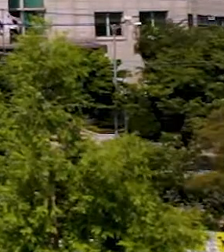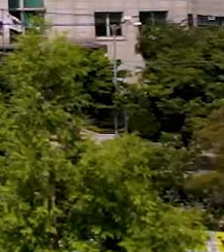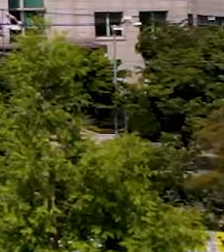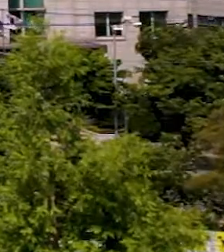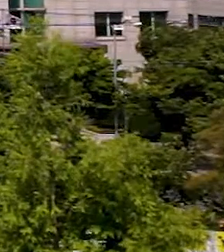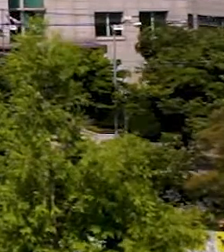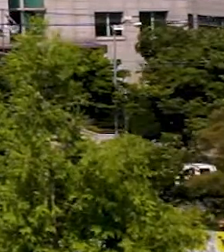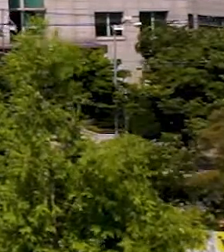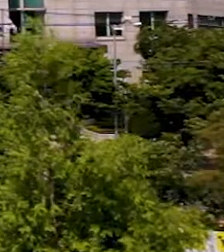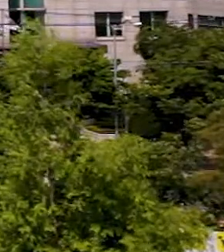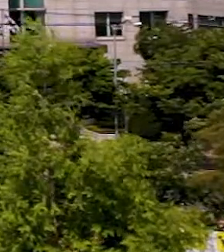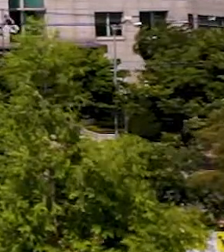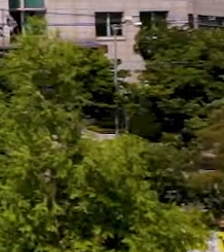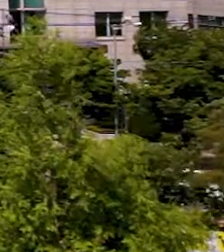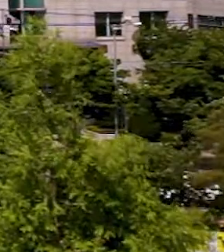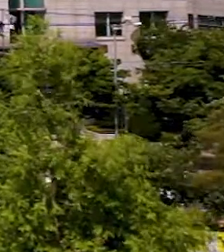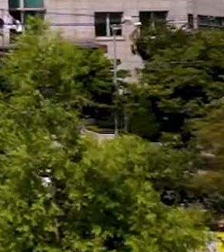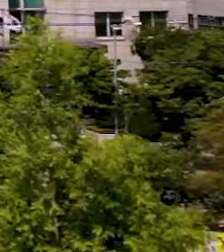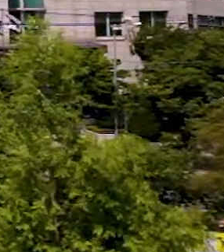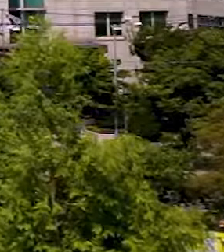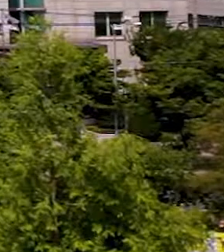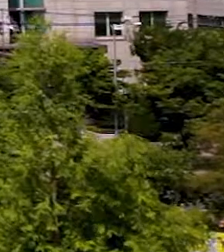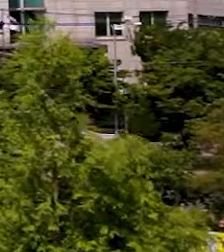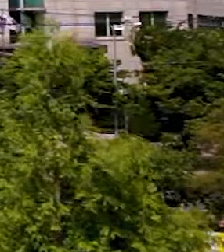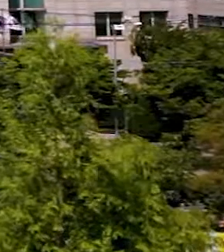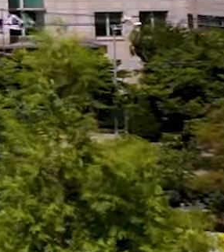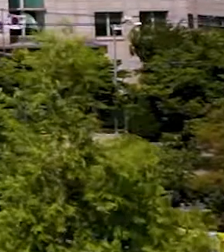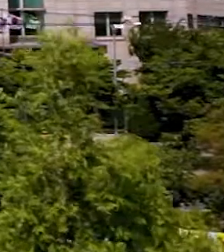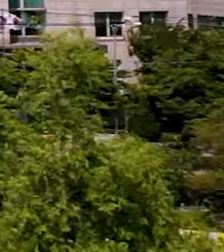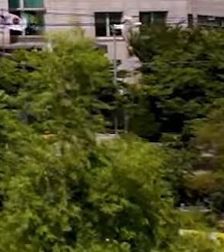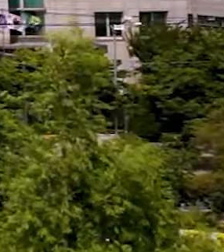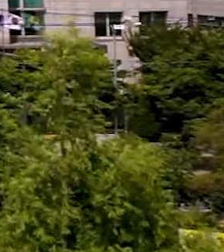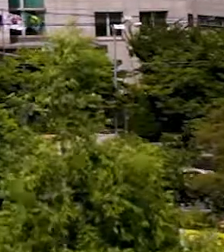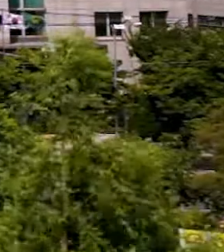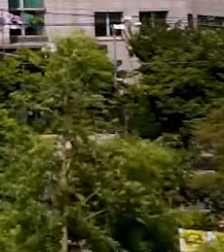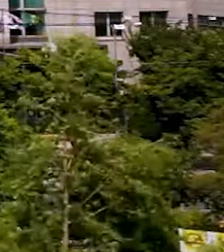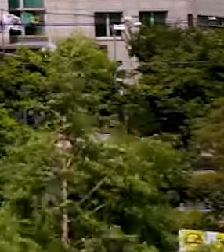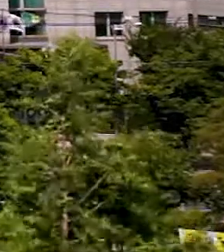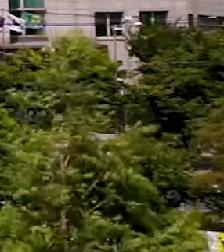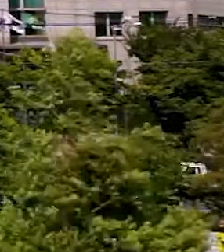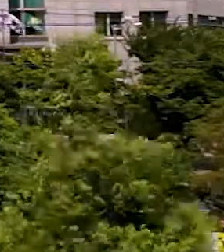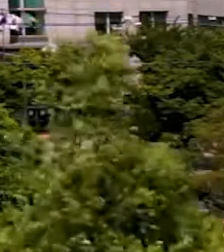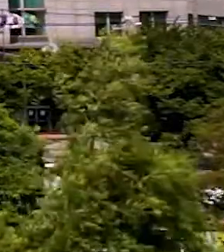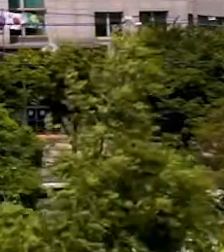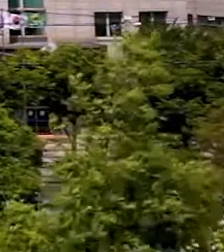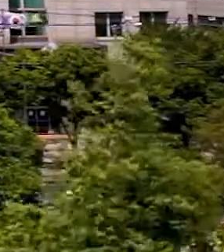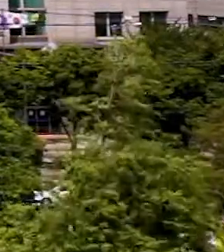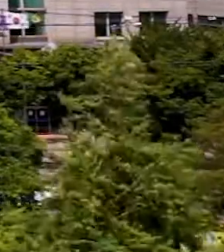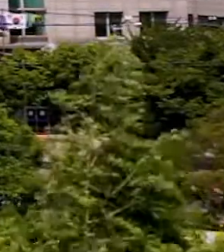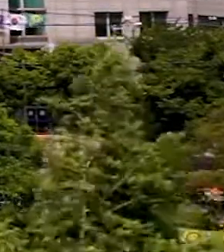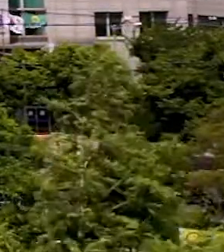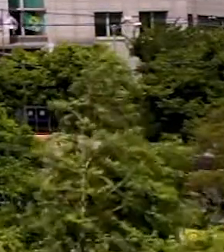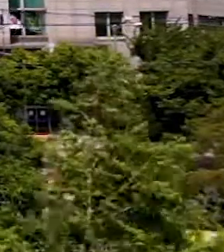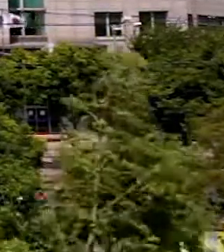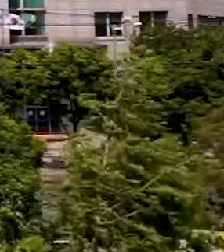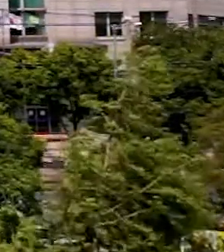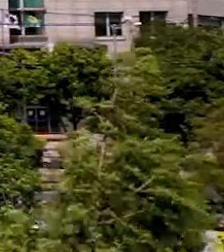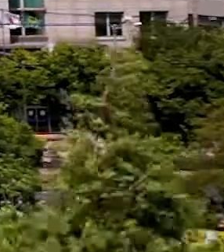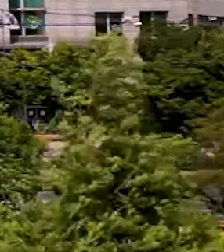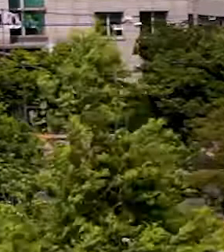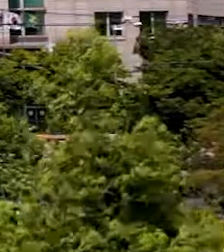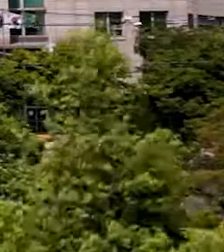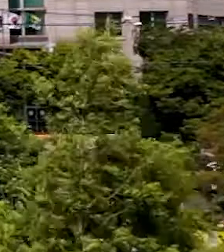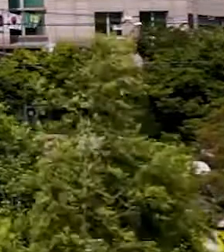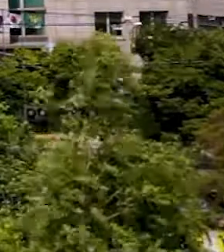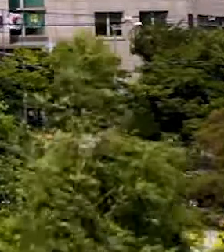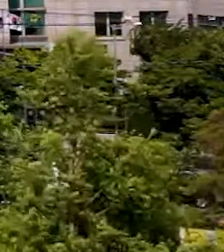2019년 학부모 공감 프로젝트 어쩌다 학부모 7월 특강이 열렸습니다. 7월 18일 서울시립대 음악관에서